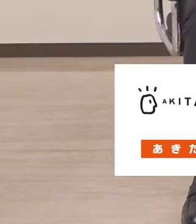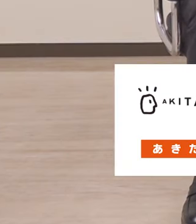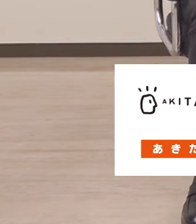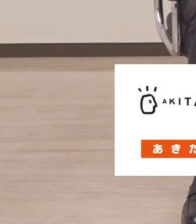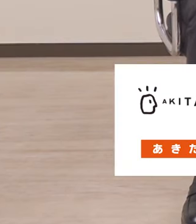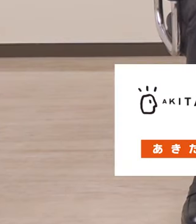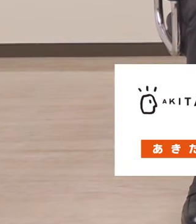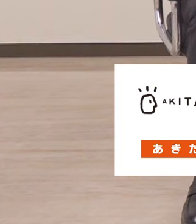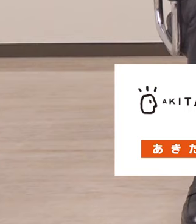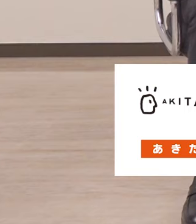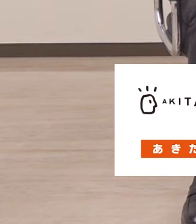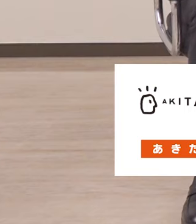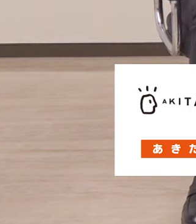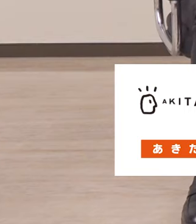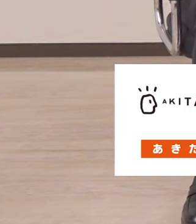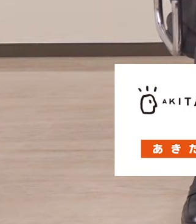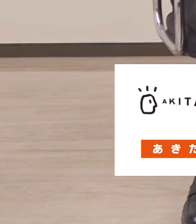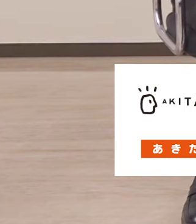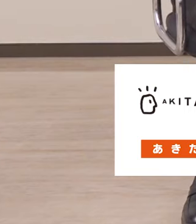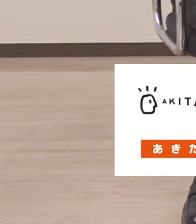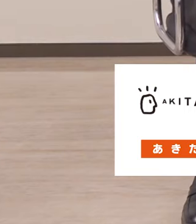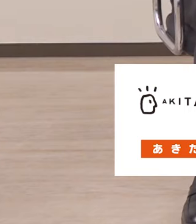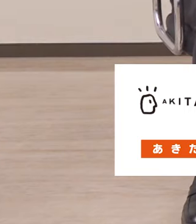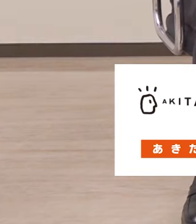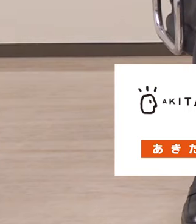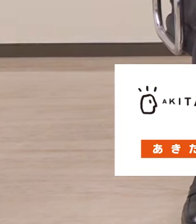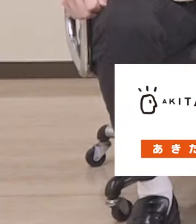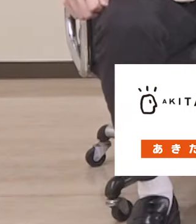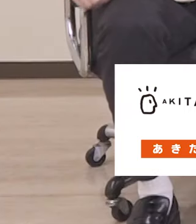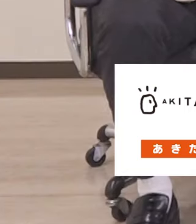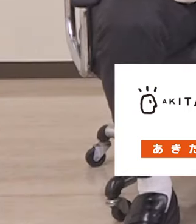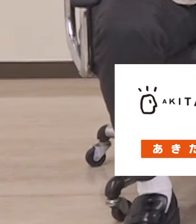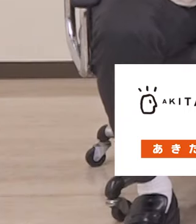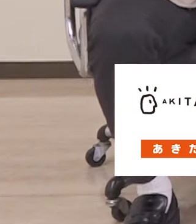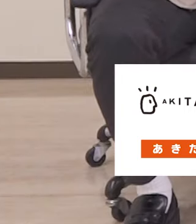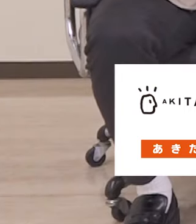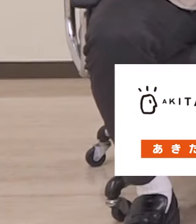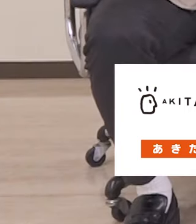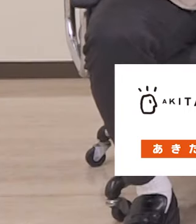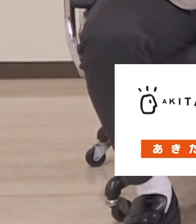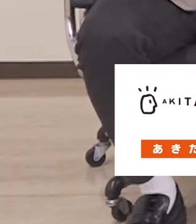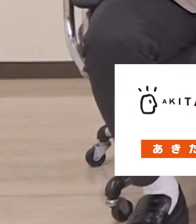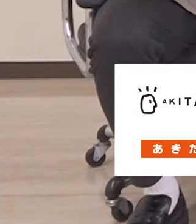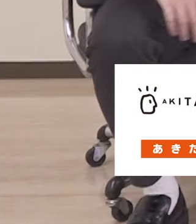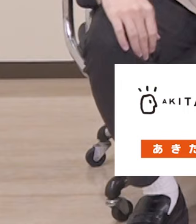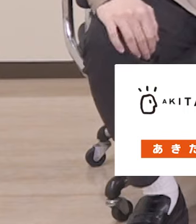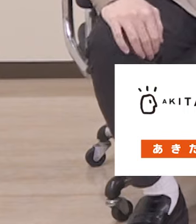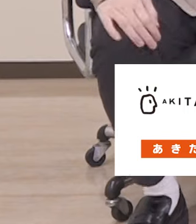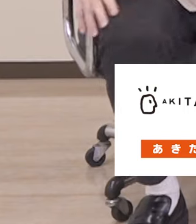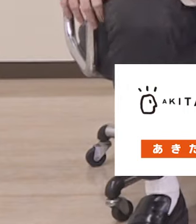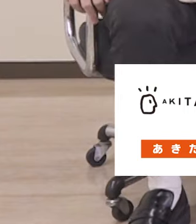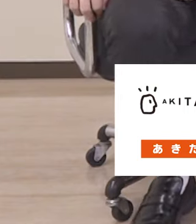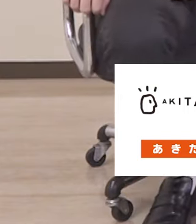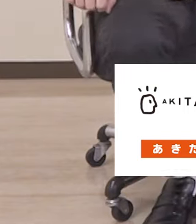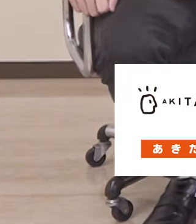秋田ビジョンネクストスピンオフも見てけれな。